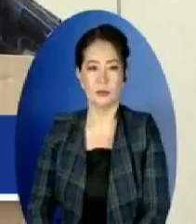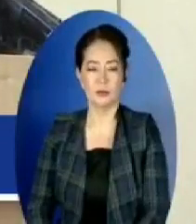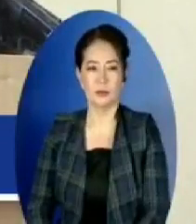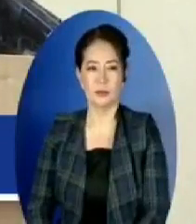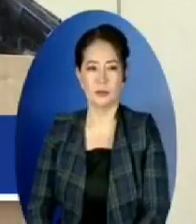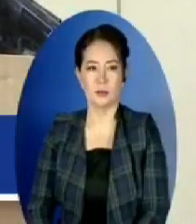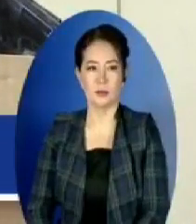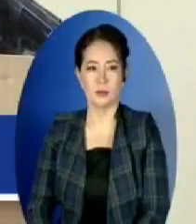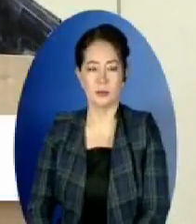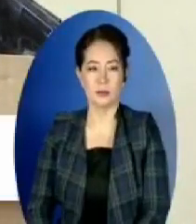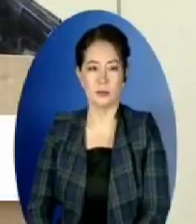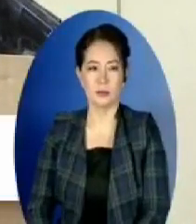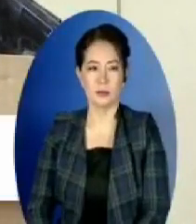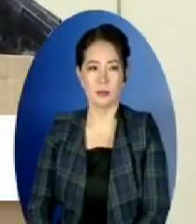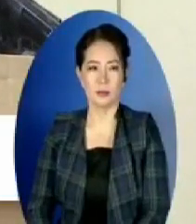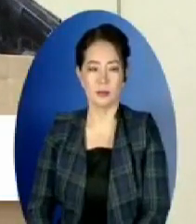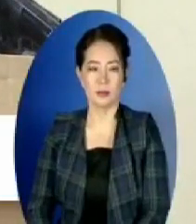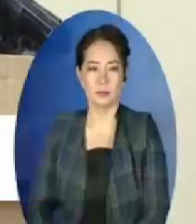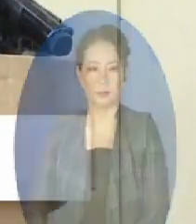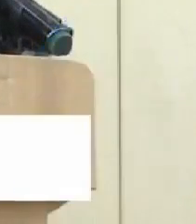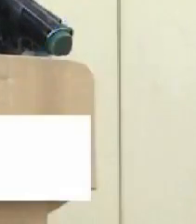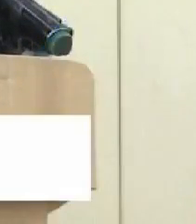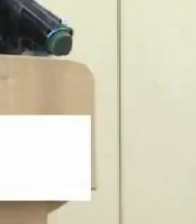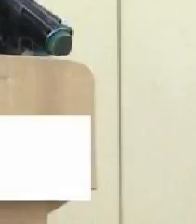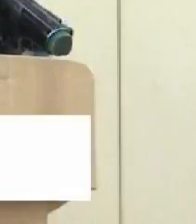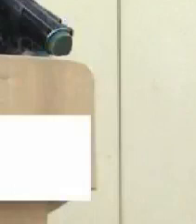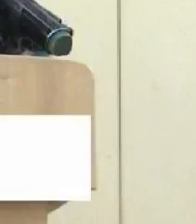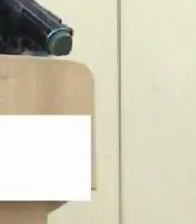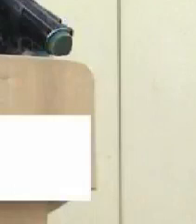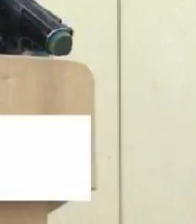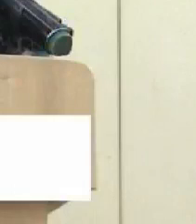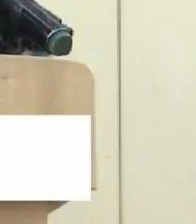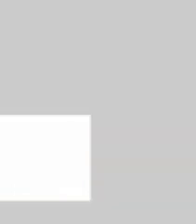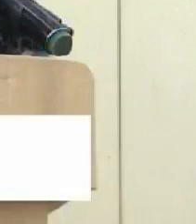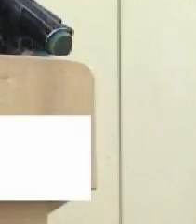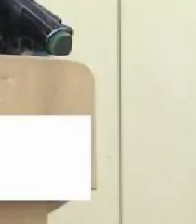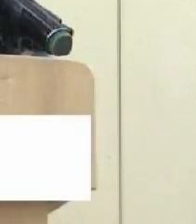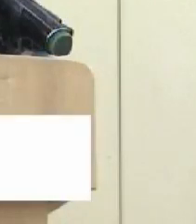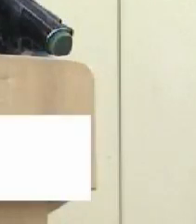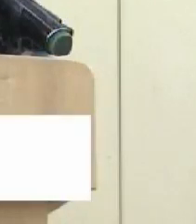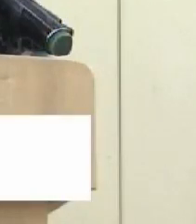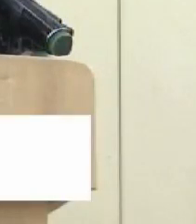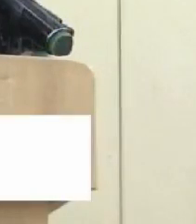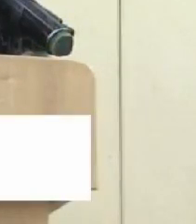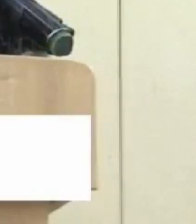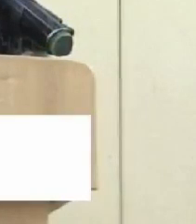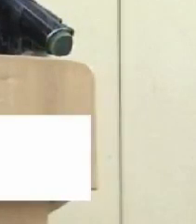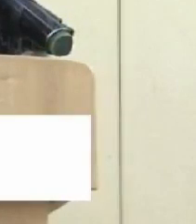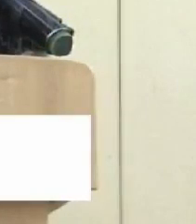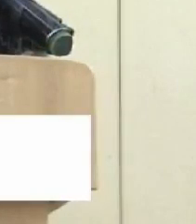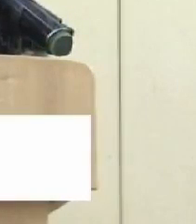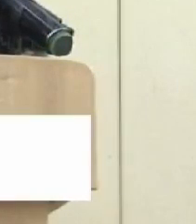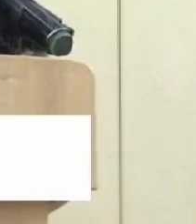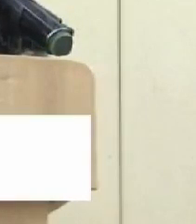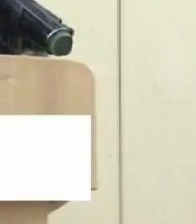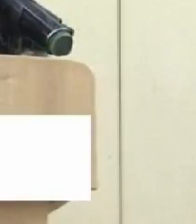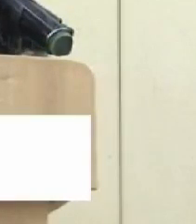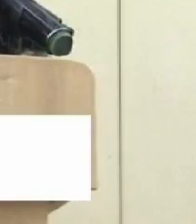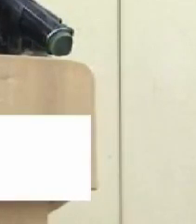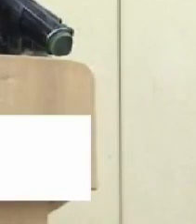комиссоос нийтийн тээврийн үйлчилгээ эрхэлдэг аж ахуй нэгж байгууллага амны халт хэрэглэх за автомашин